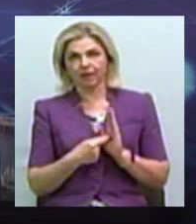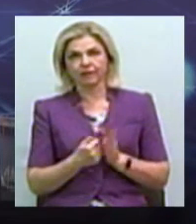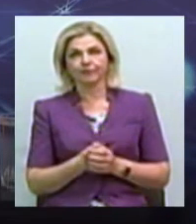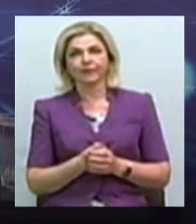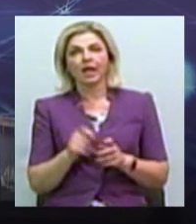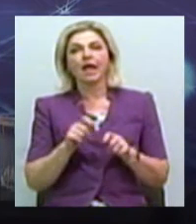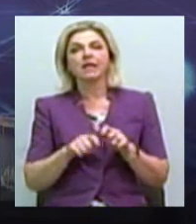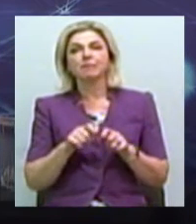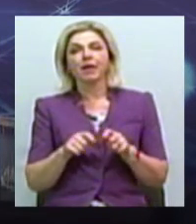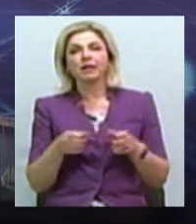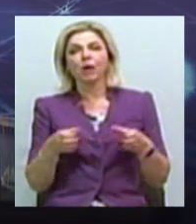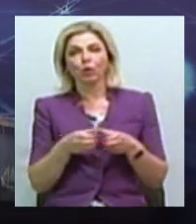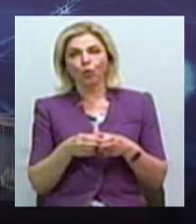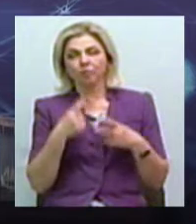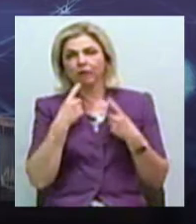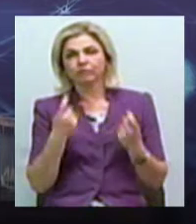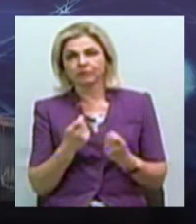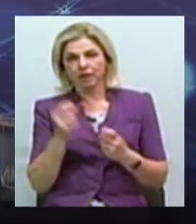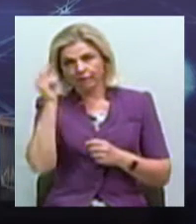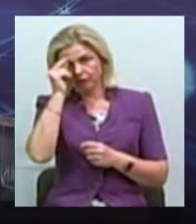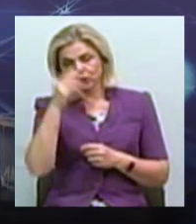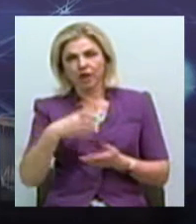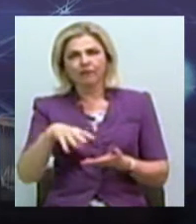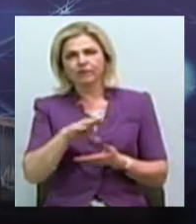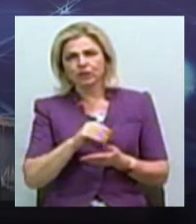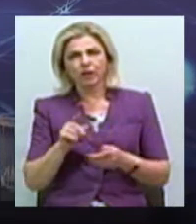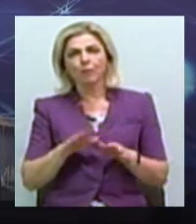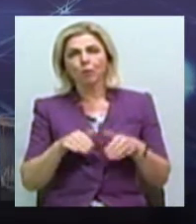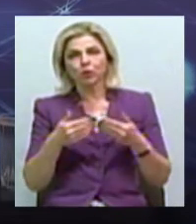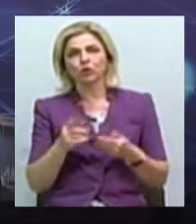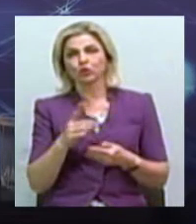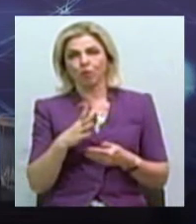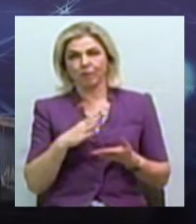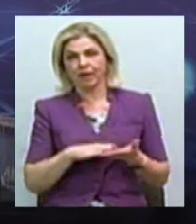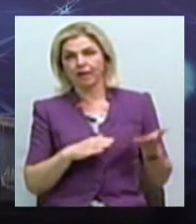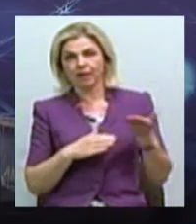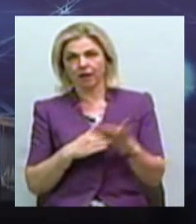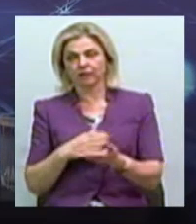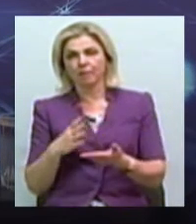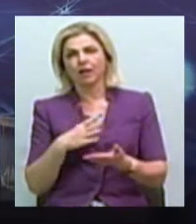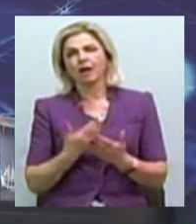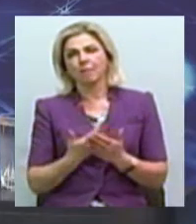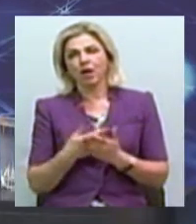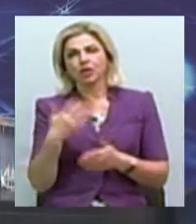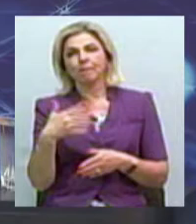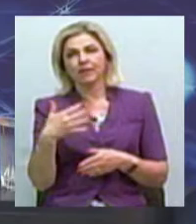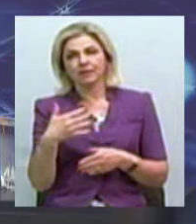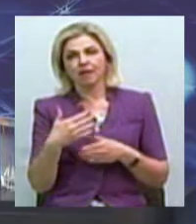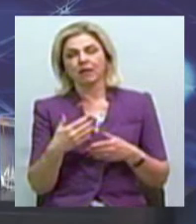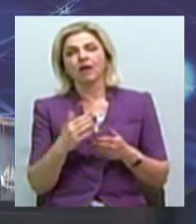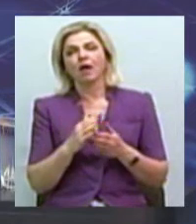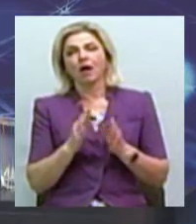Експертна група ретельно вивчала всі пропозиції, які були надані. Дійсно, там надійшло майже 50